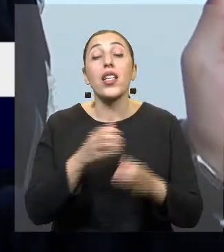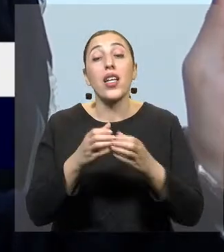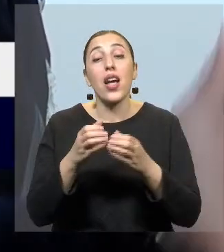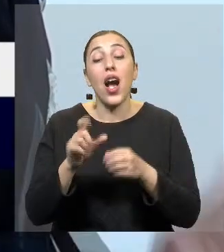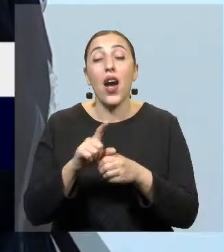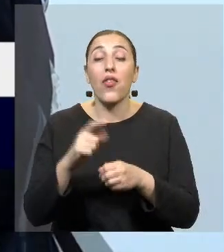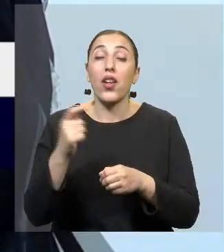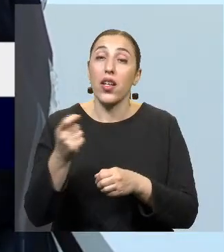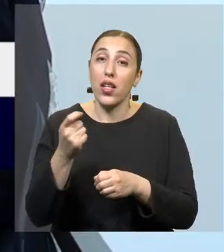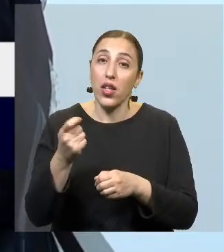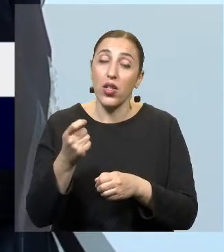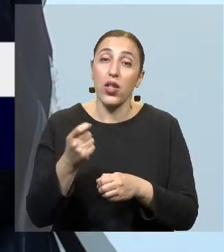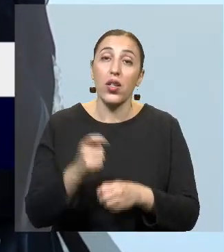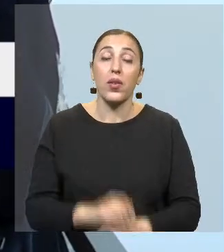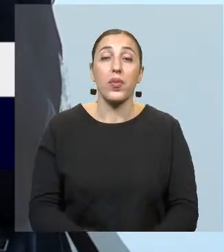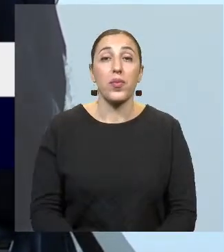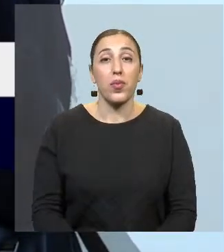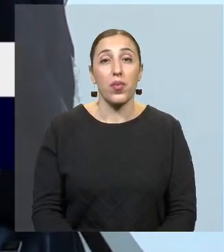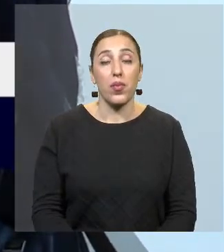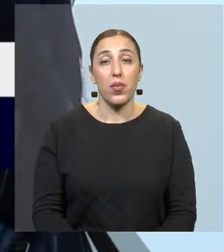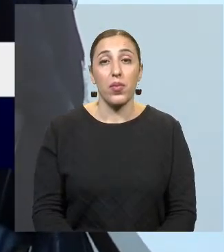ավերի շատ ձայներ աստացել, դա պաստա։